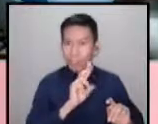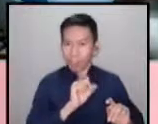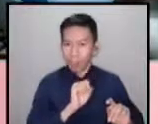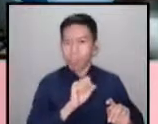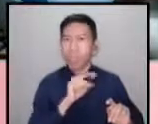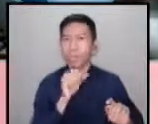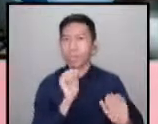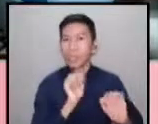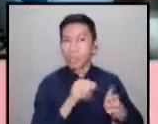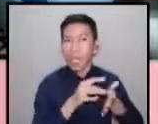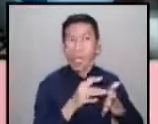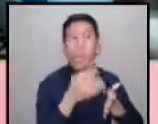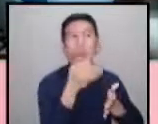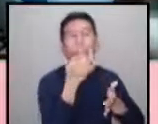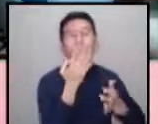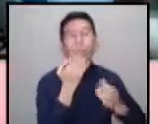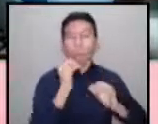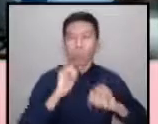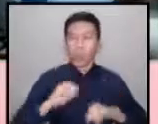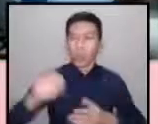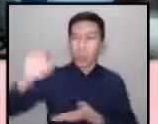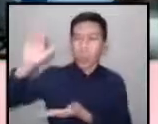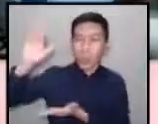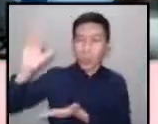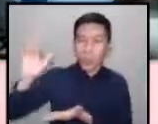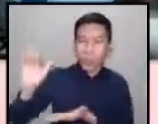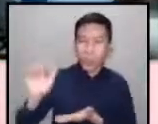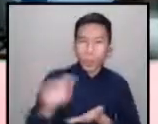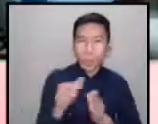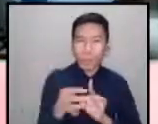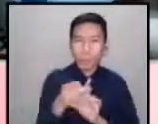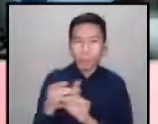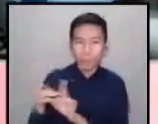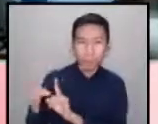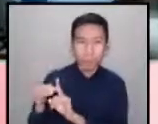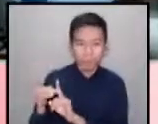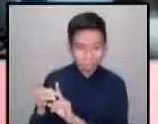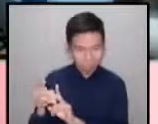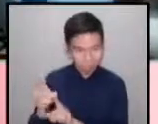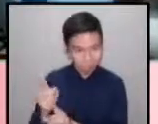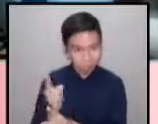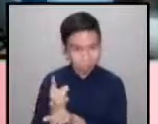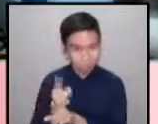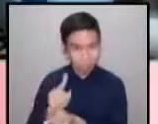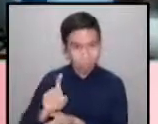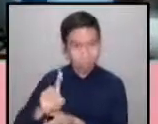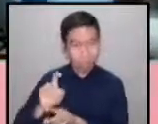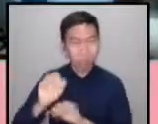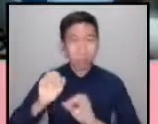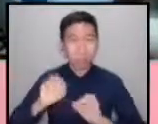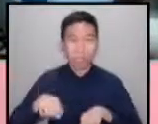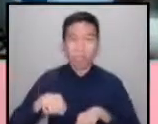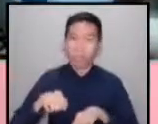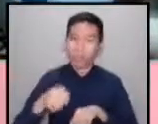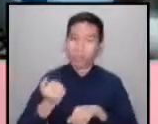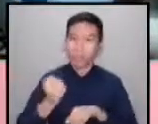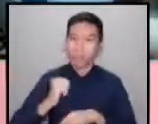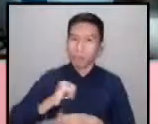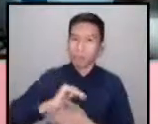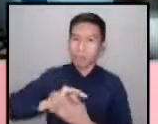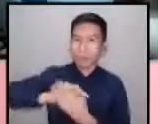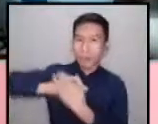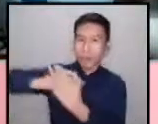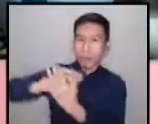patuloy na pagtaas ng COVID-19 cases. E makatutulong ba ito sa pag-prevent na ikay mahawaan